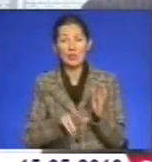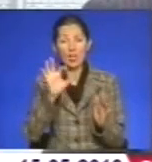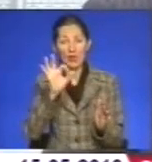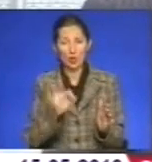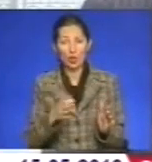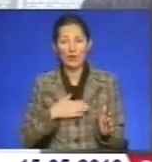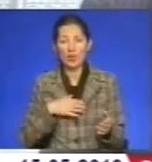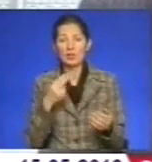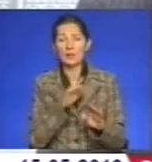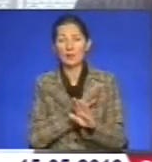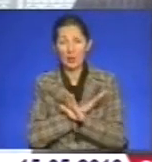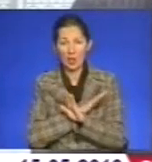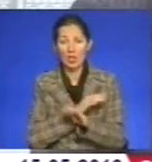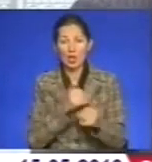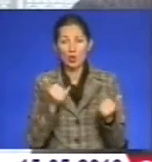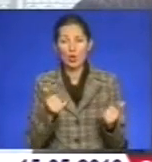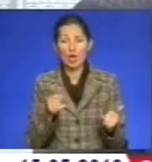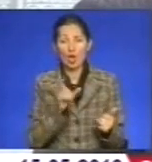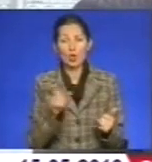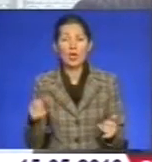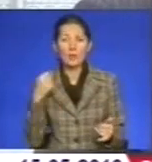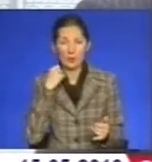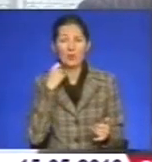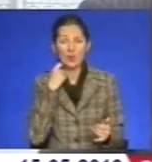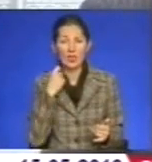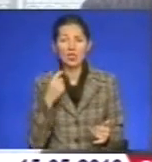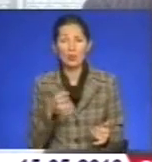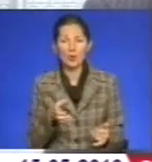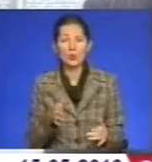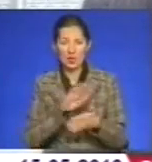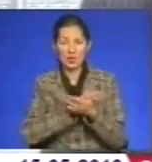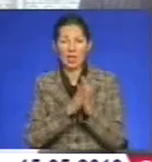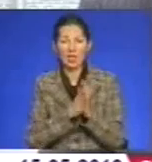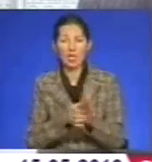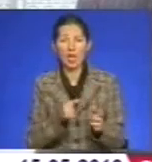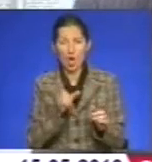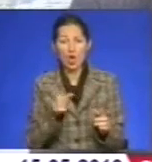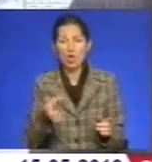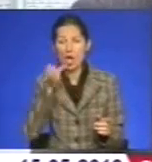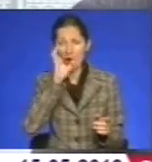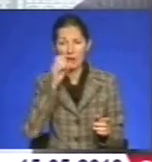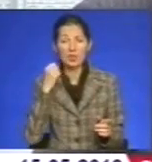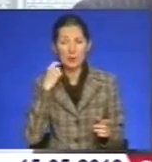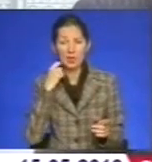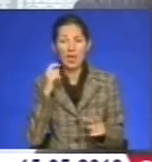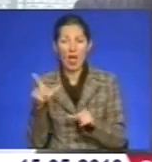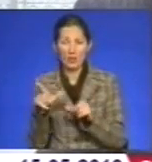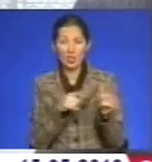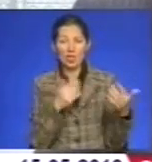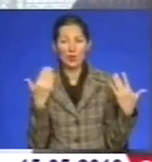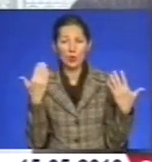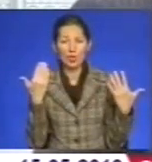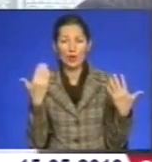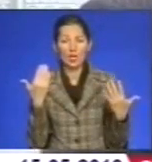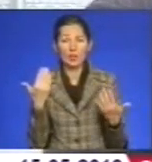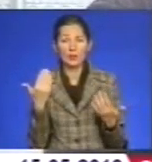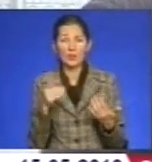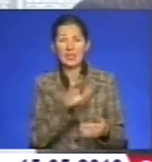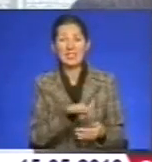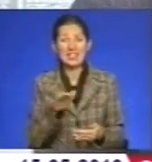75-80% в нас гине сьогодні людей в нетверезому стані. Люди вживають спиртне, виїжджають відпочивати